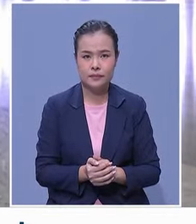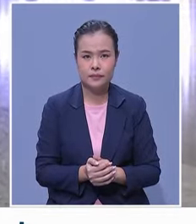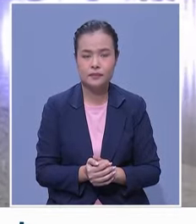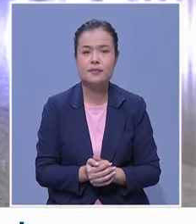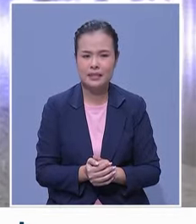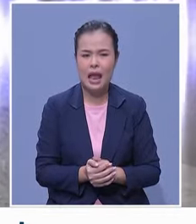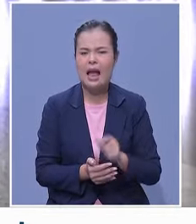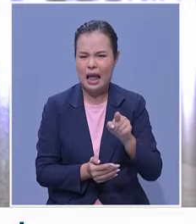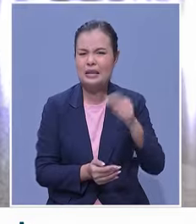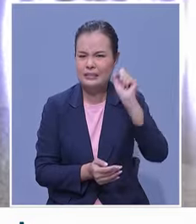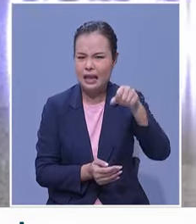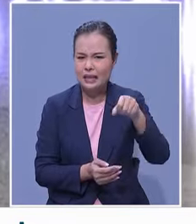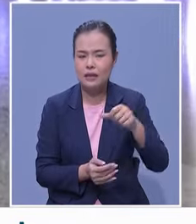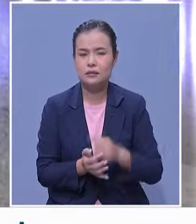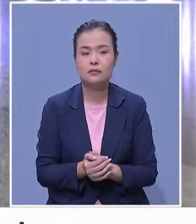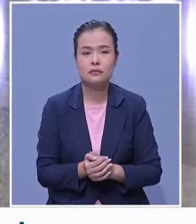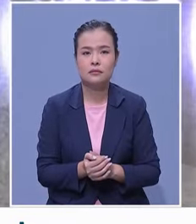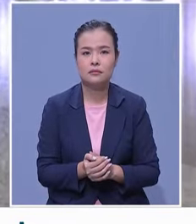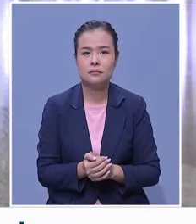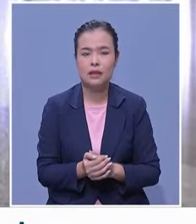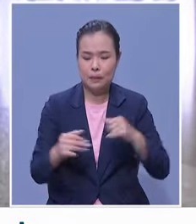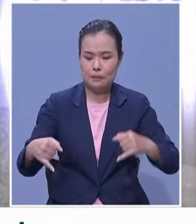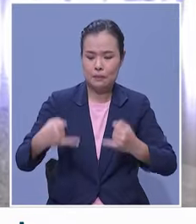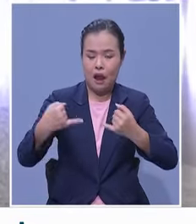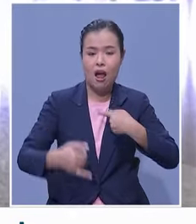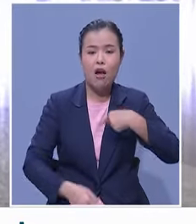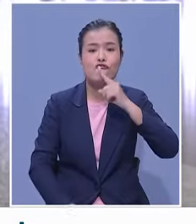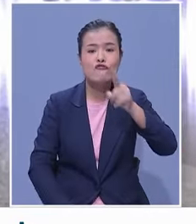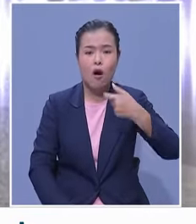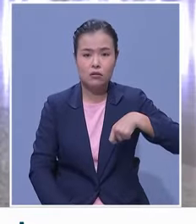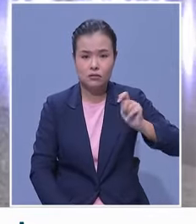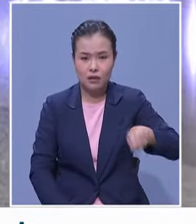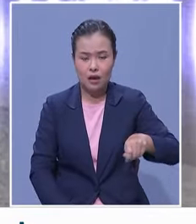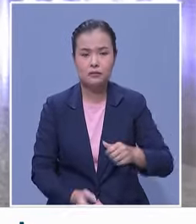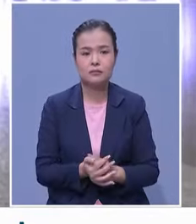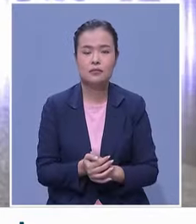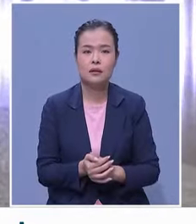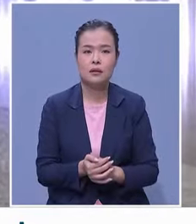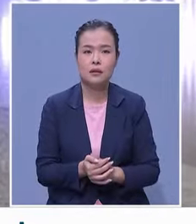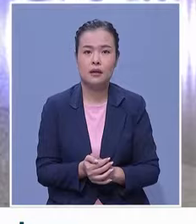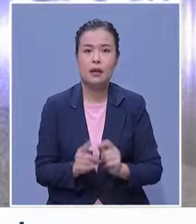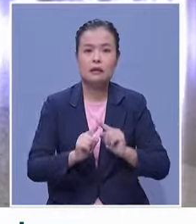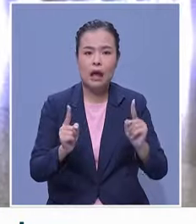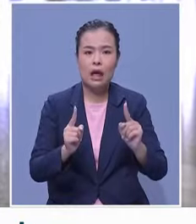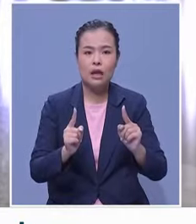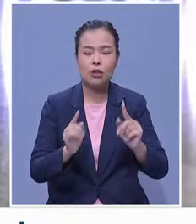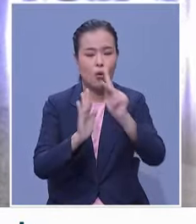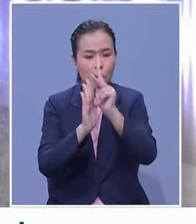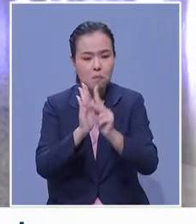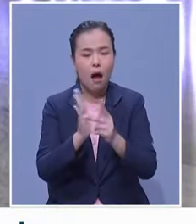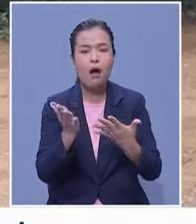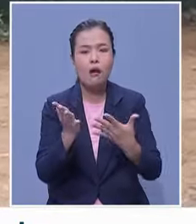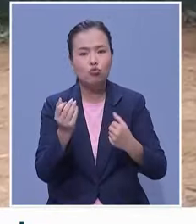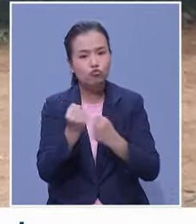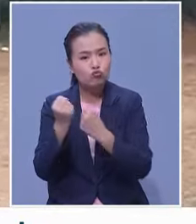อ๋อนั่นแหละประมาณนั้นนะค่ะที่ว่าให้ให้ให้แล้วก็เอย่าไงท่านจะไปแก้ต่างทางทางทางโลกอีกทีนึงอะไรอย่าง